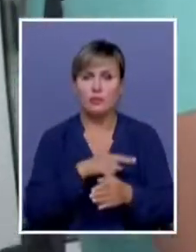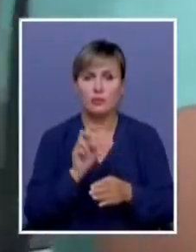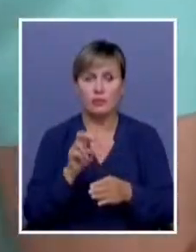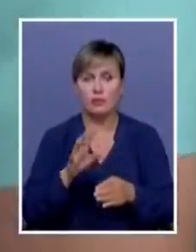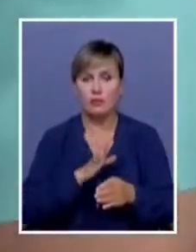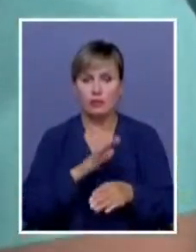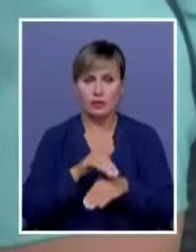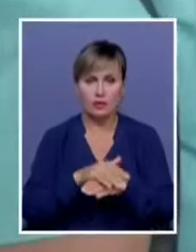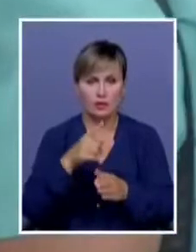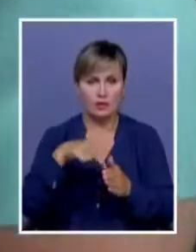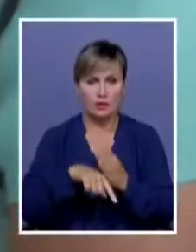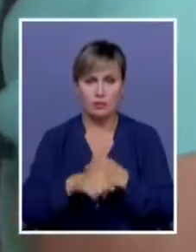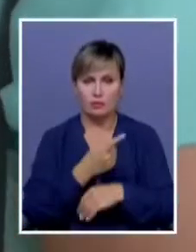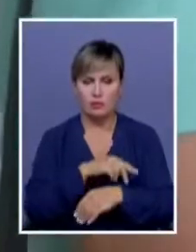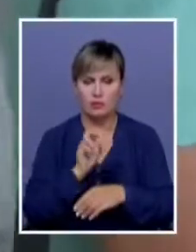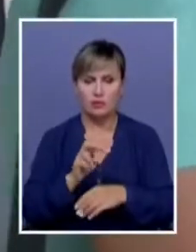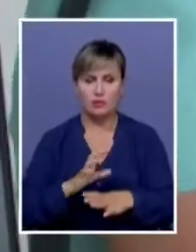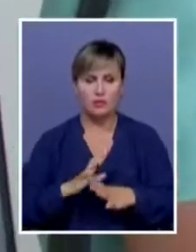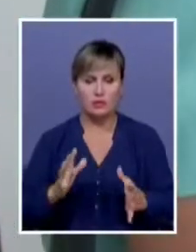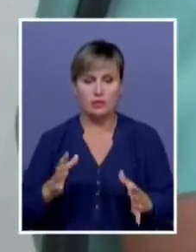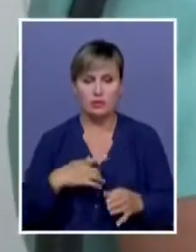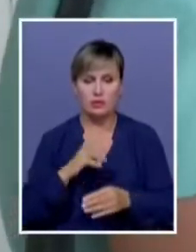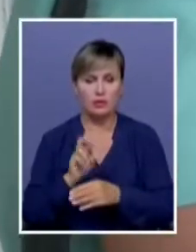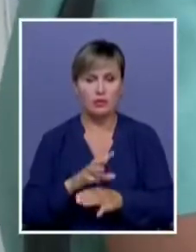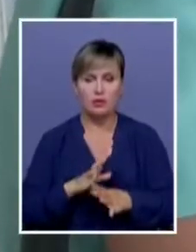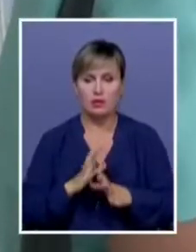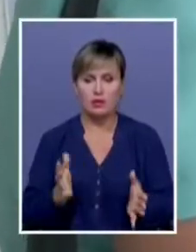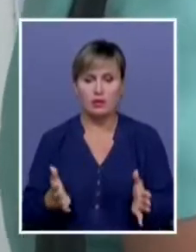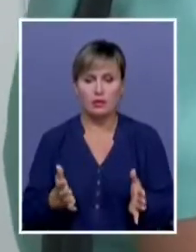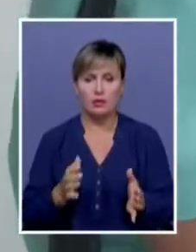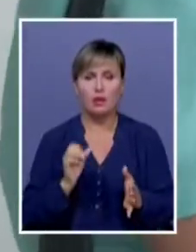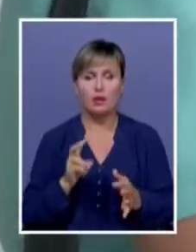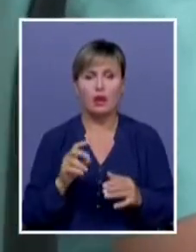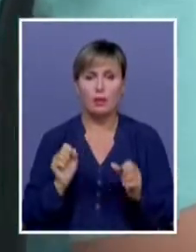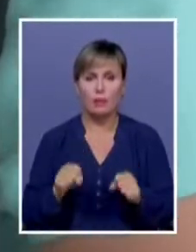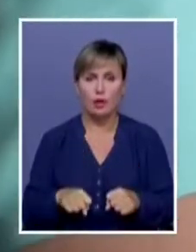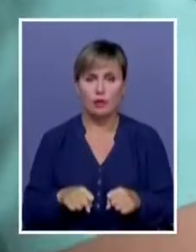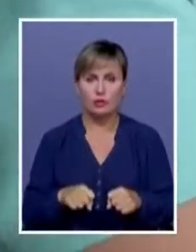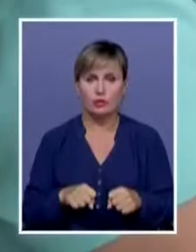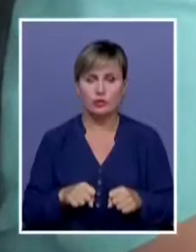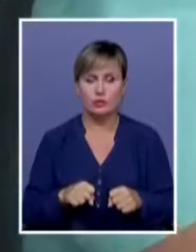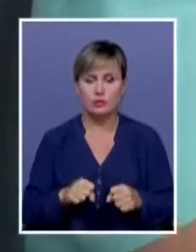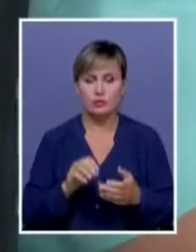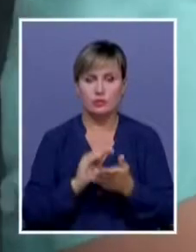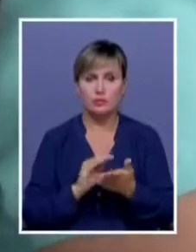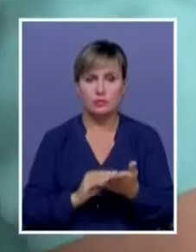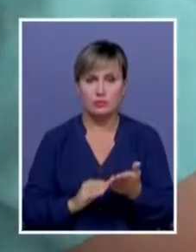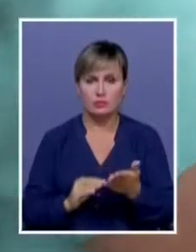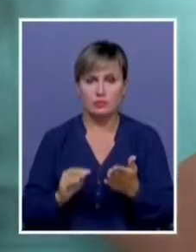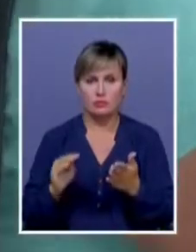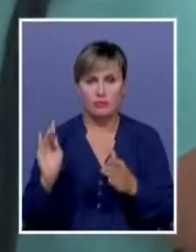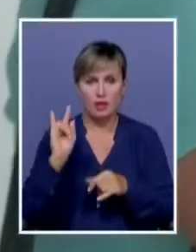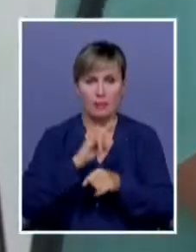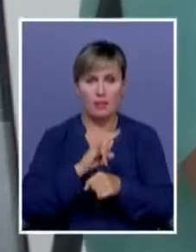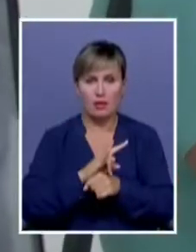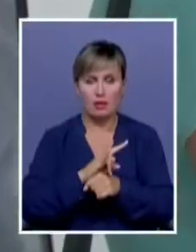Катя. Вашу поликлинику я не посещала. Как можно делать посещение